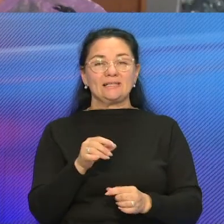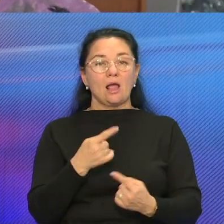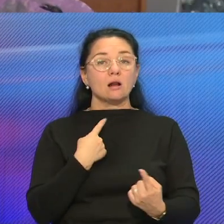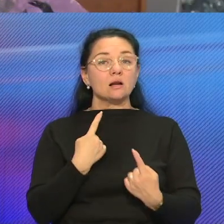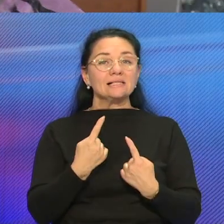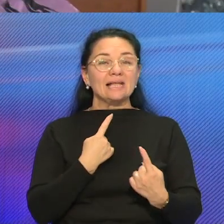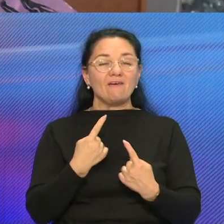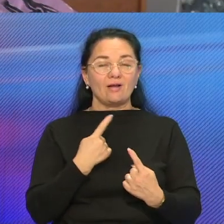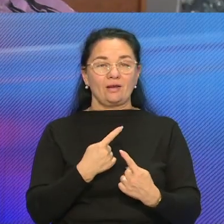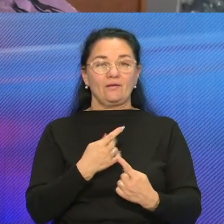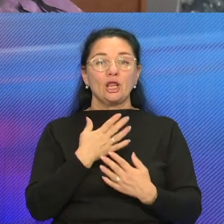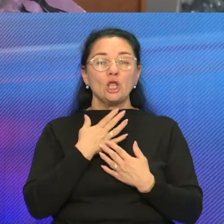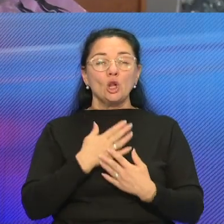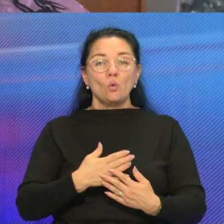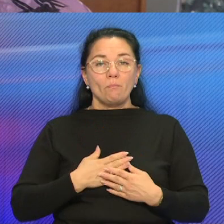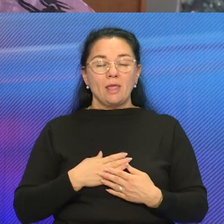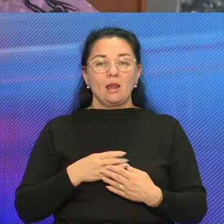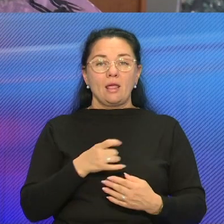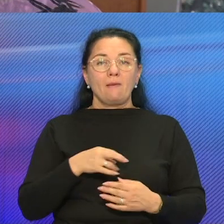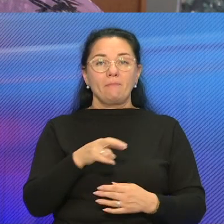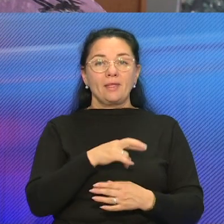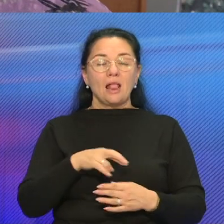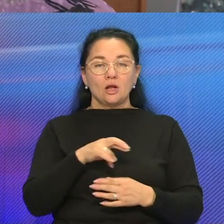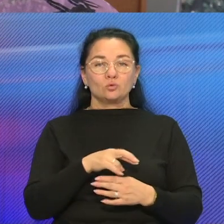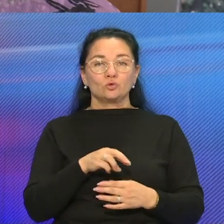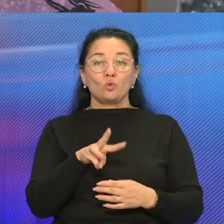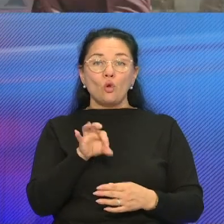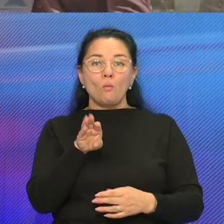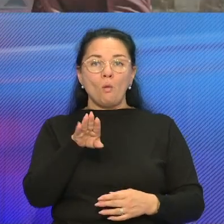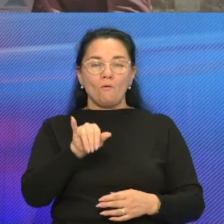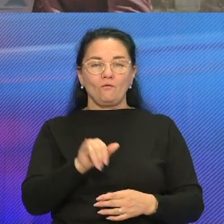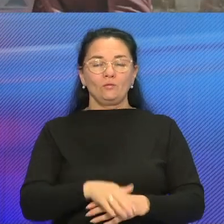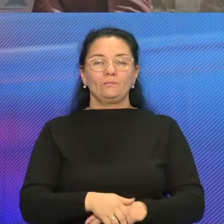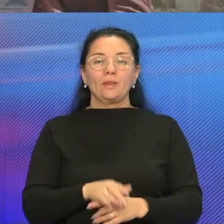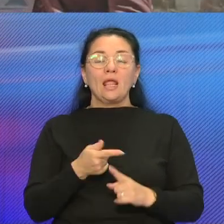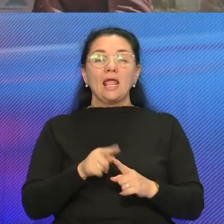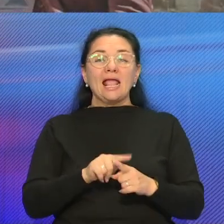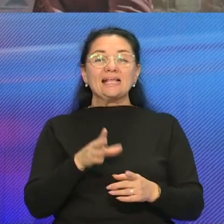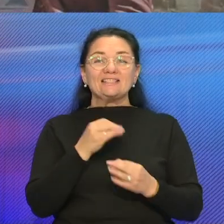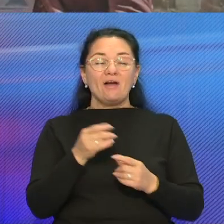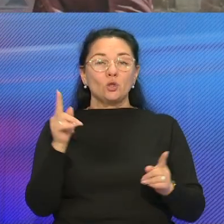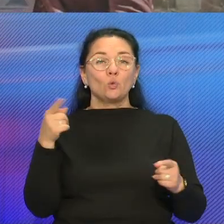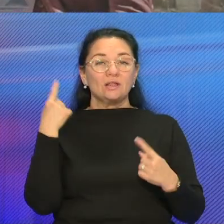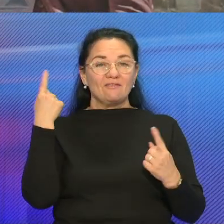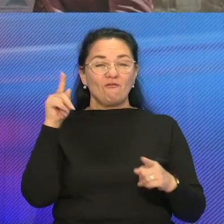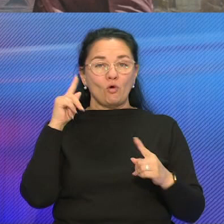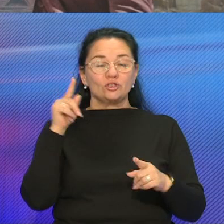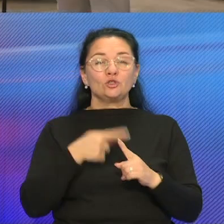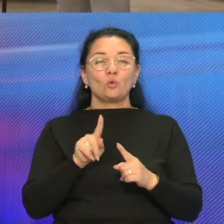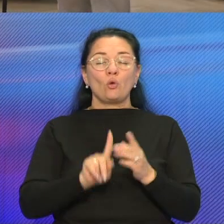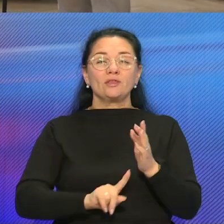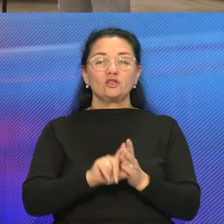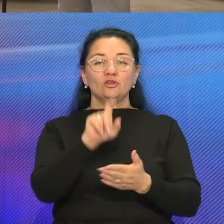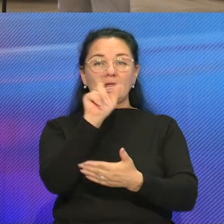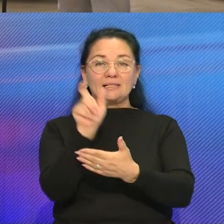каб любілі хаця б, разумілі, чыталі, цікавіліся. Свою творчасть Васіль Ширко пачынав з написання вершав,